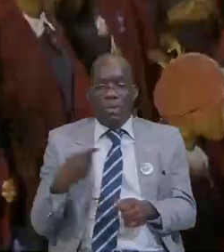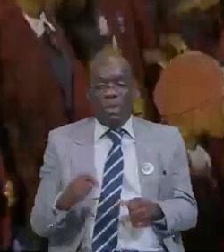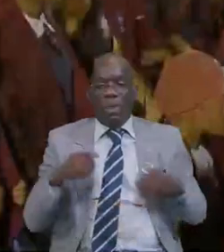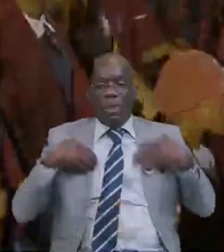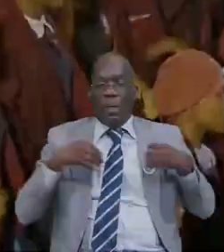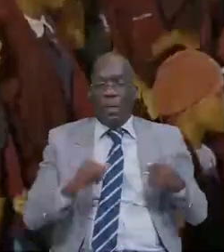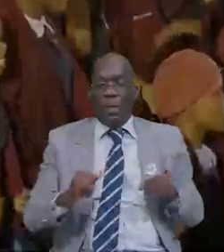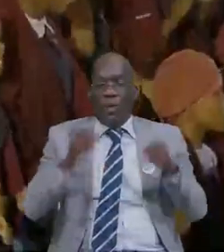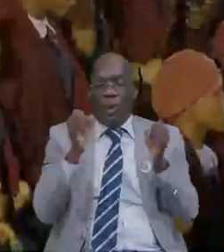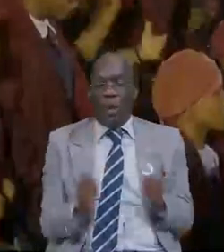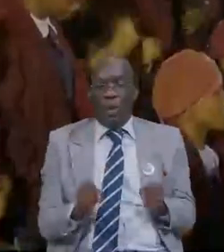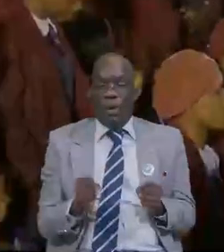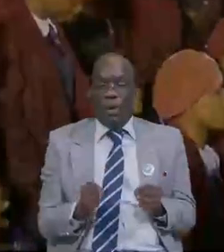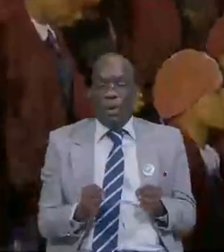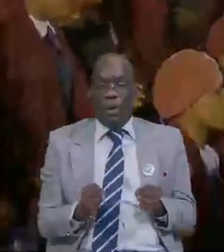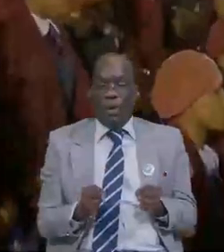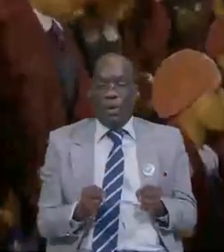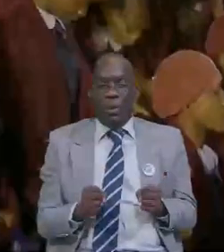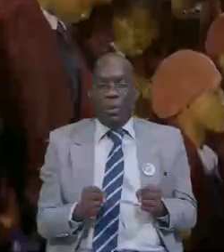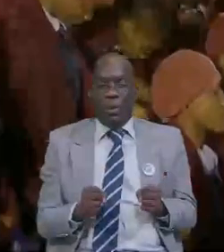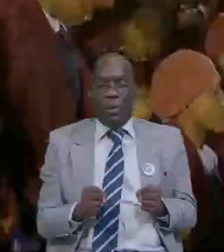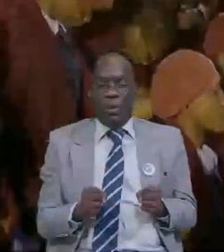la guérison, la puissance de guérison.